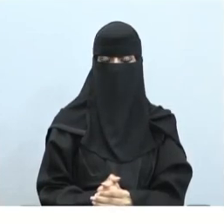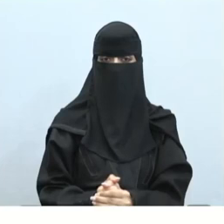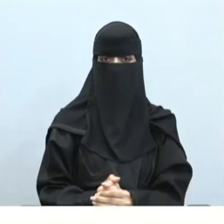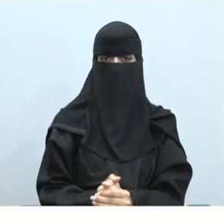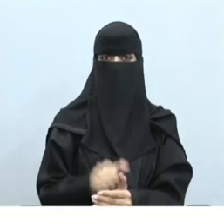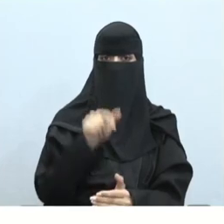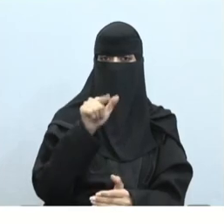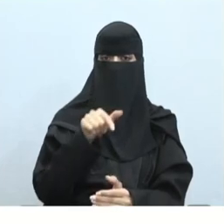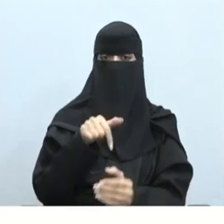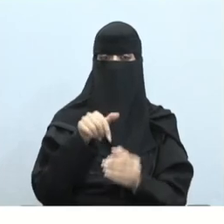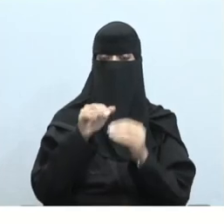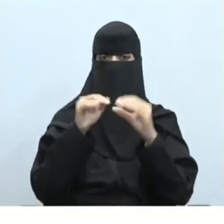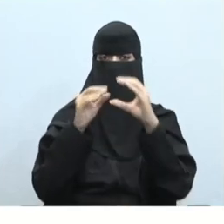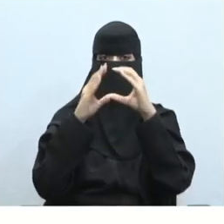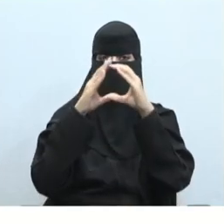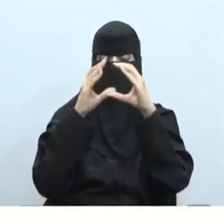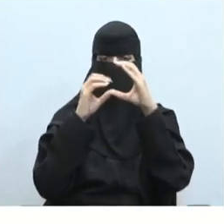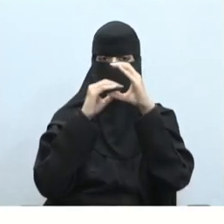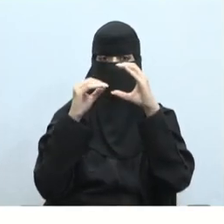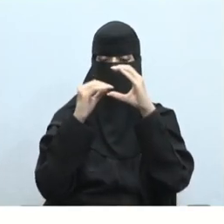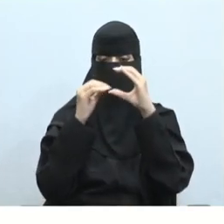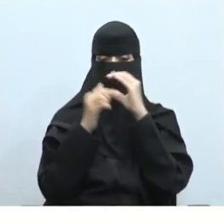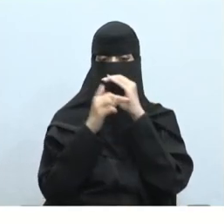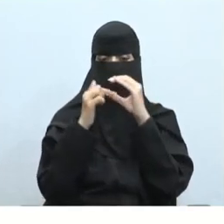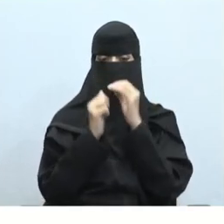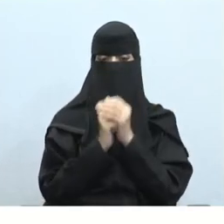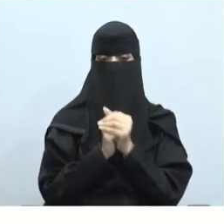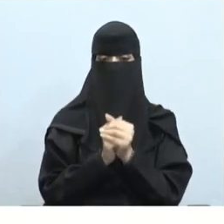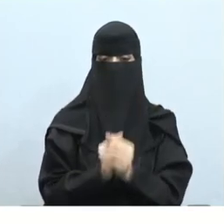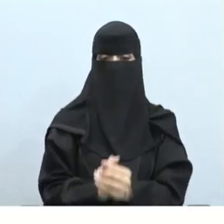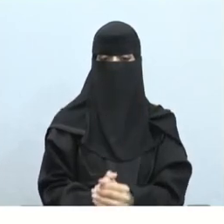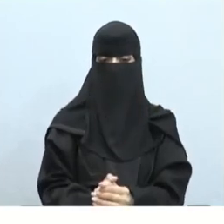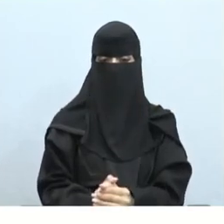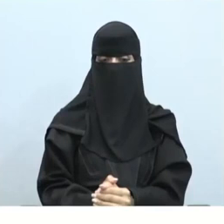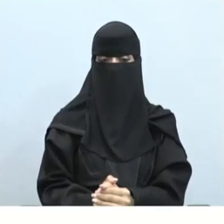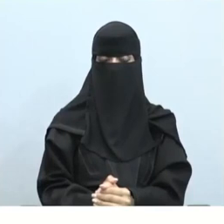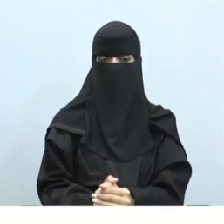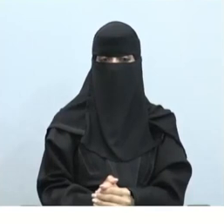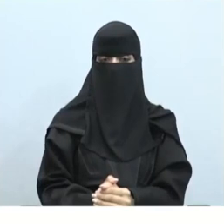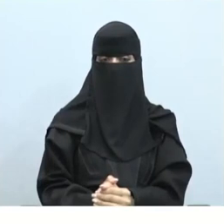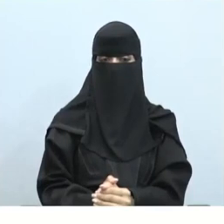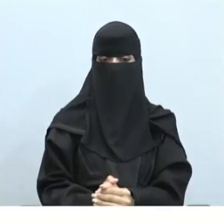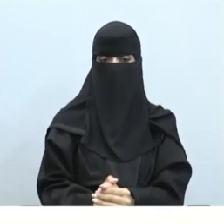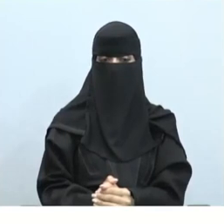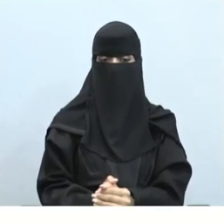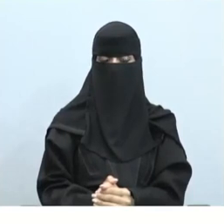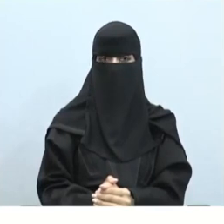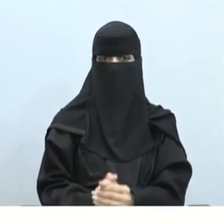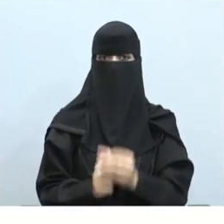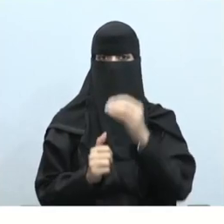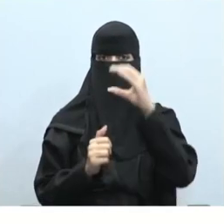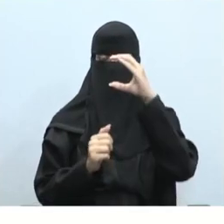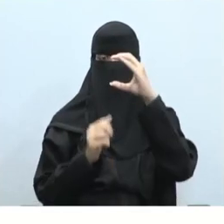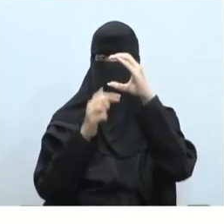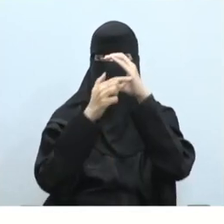اذا عند الاستواء والانبعاج هي من عند كما ذكرت لكم ابنائي الفرطعه من عند القطبين عفوا